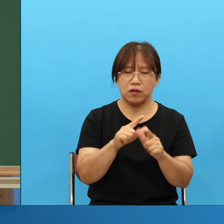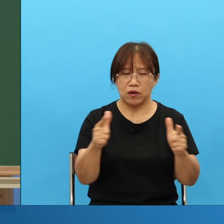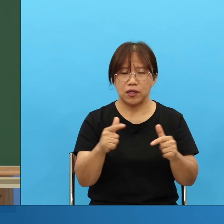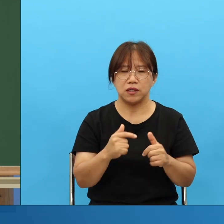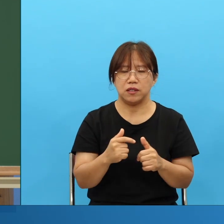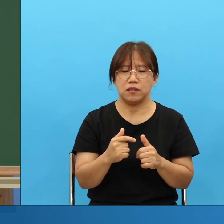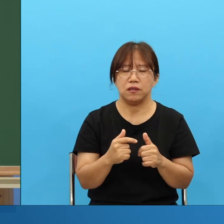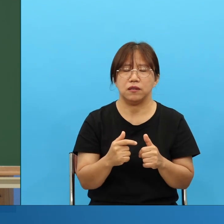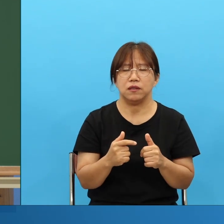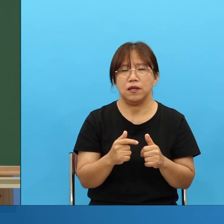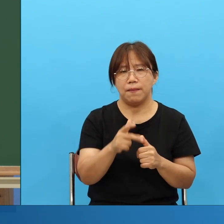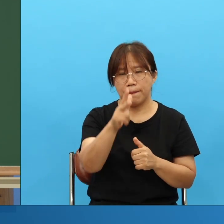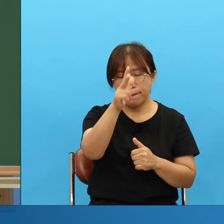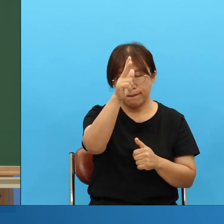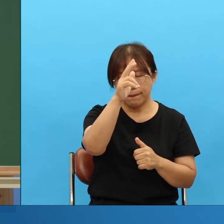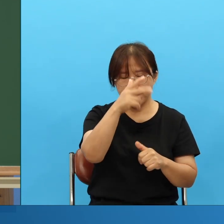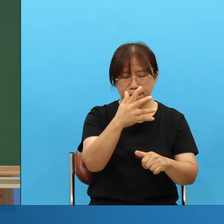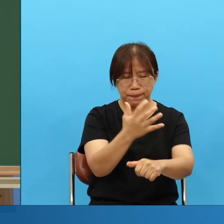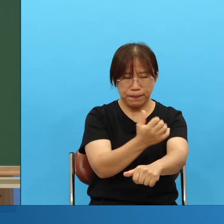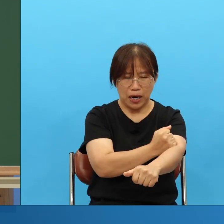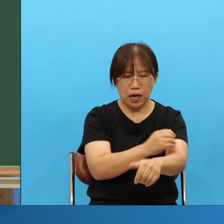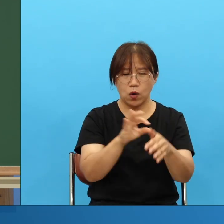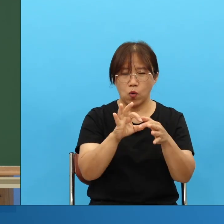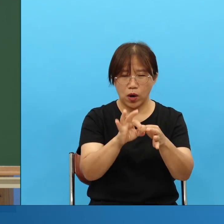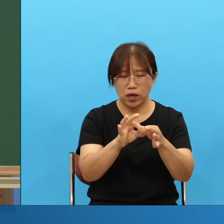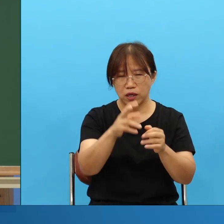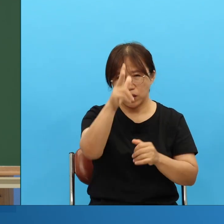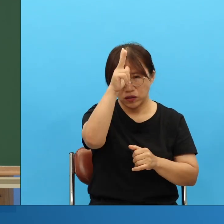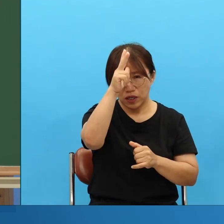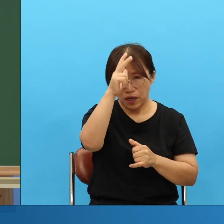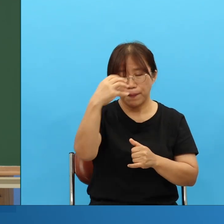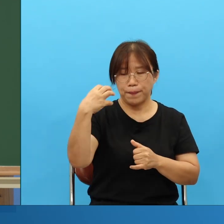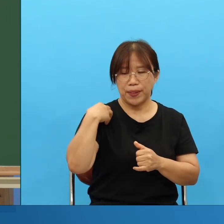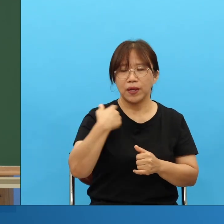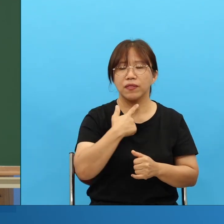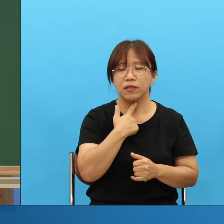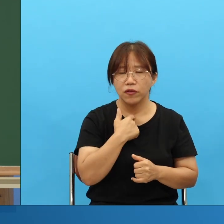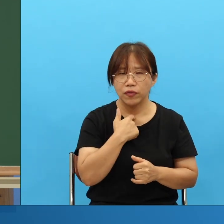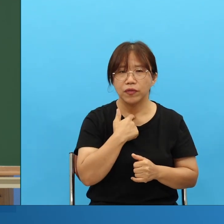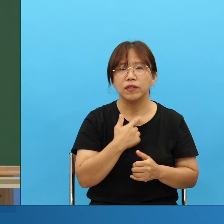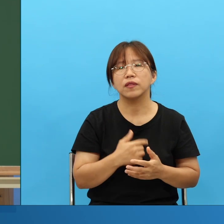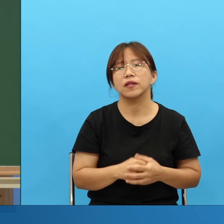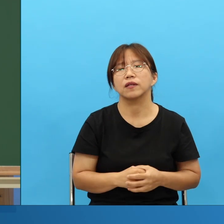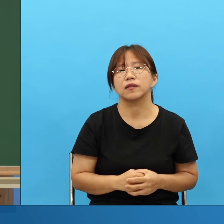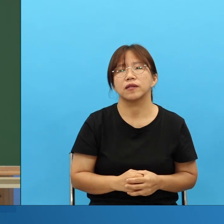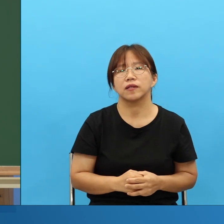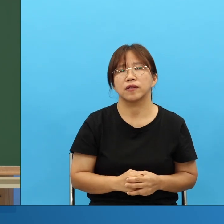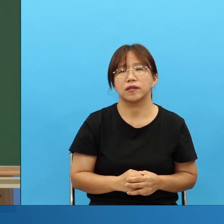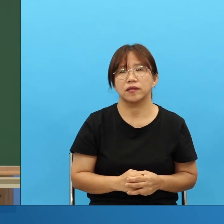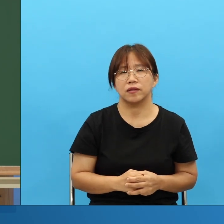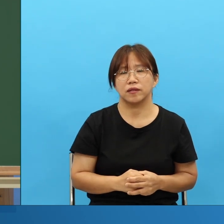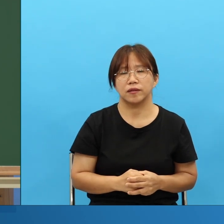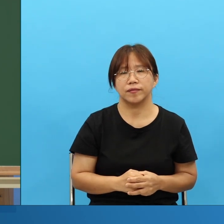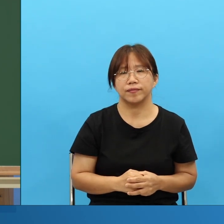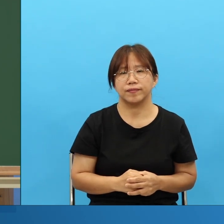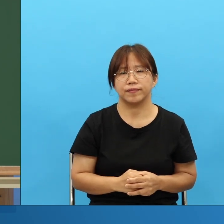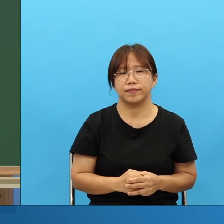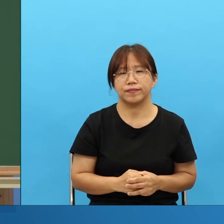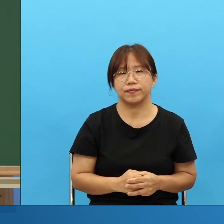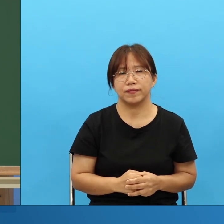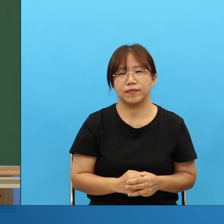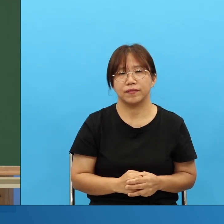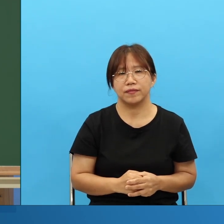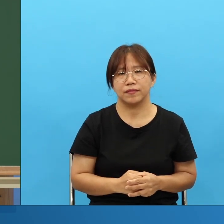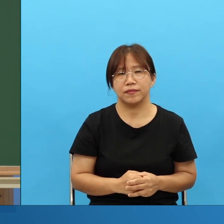하다가 부산에서 대구 두류공원에 마약 사건 하러 왔다는 거죠. 그래서 일망타진 알죠? 영화